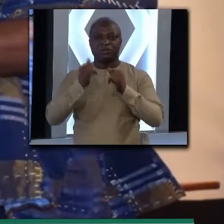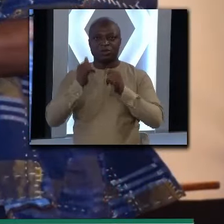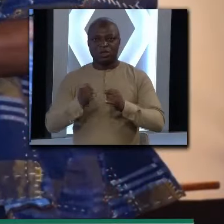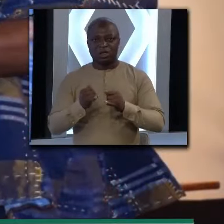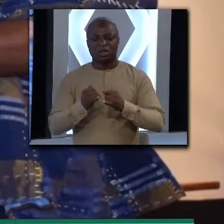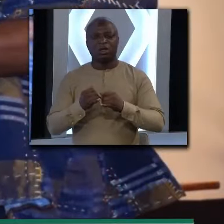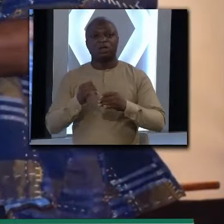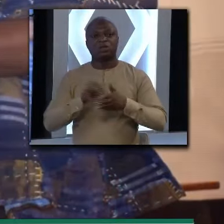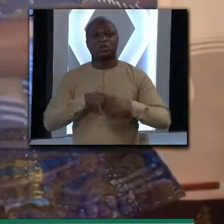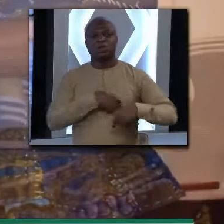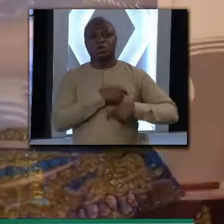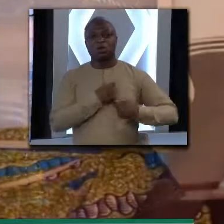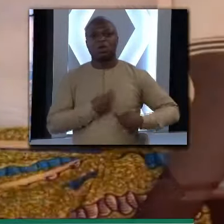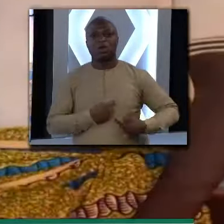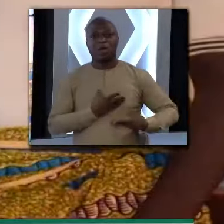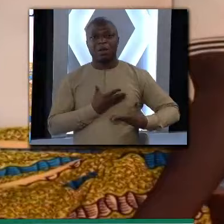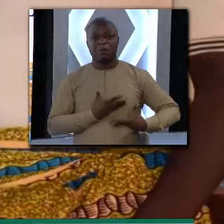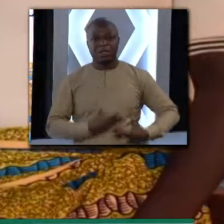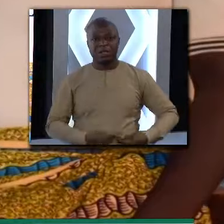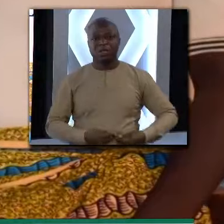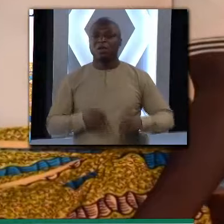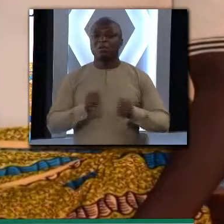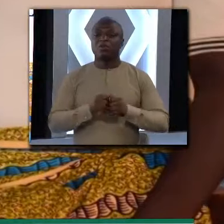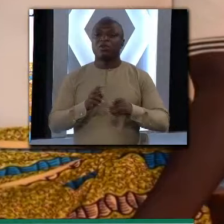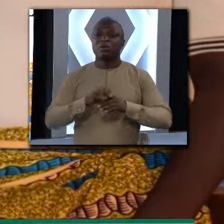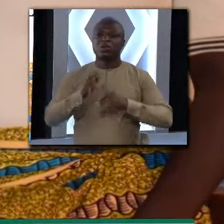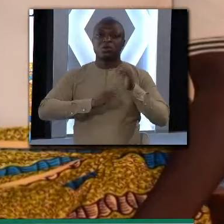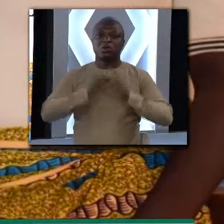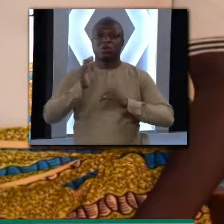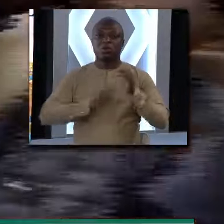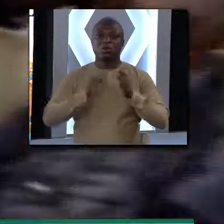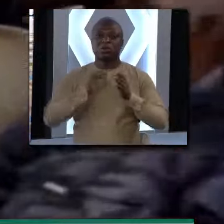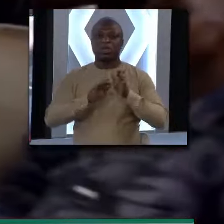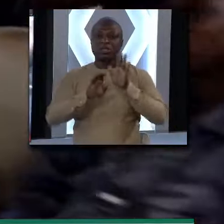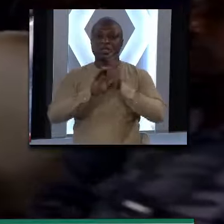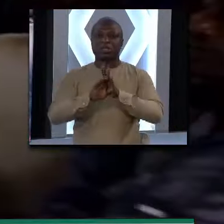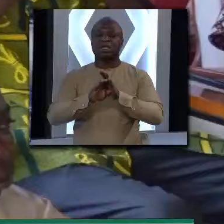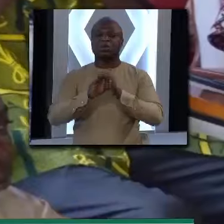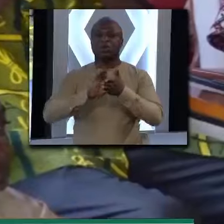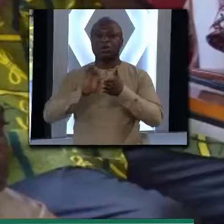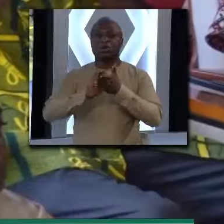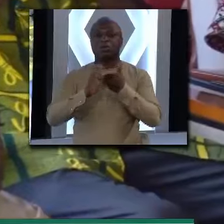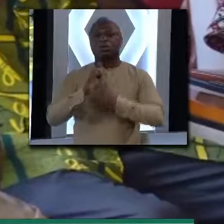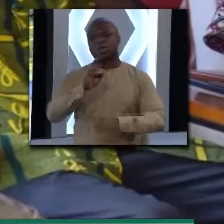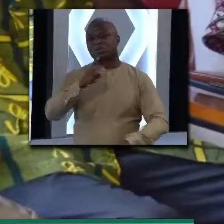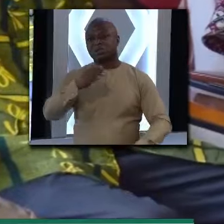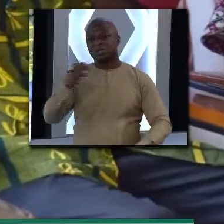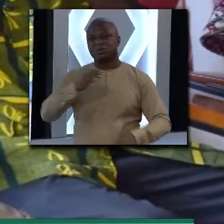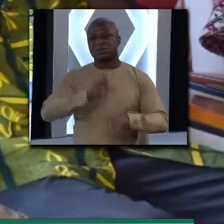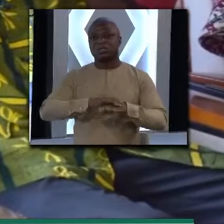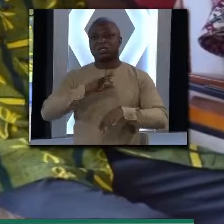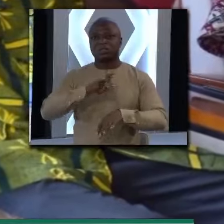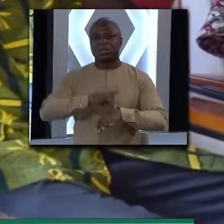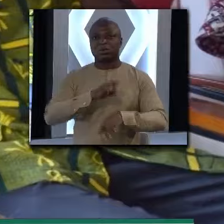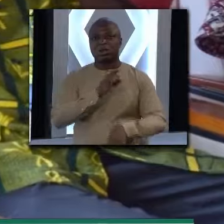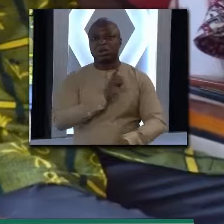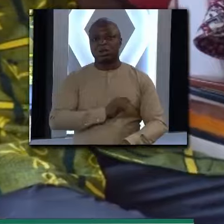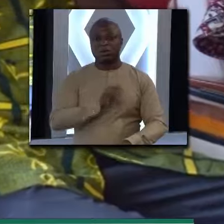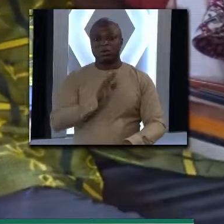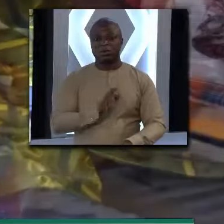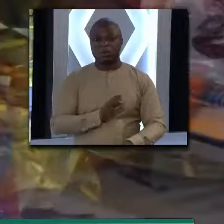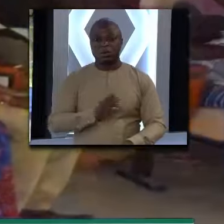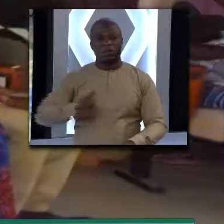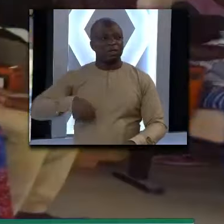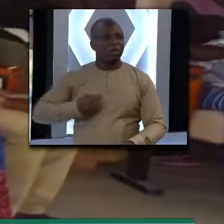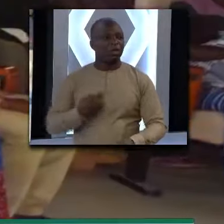Le cœur apaisé, elles ont pu se reconstruire. Les exemples se comptent par centaines sur tout le territoire togolais. À eux, on